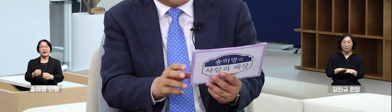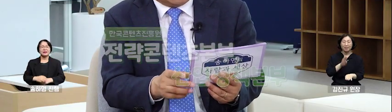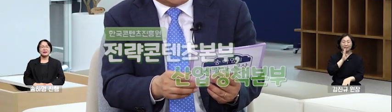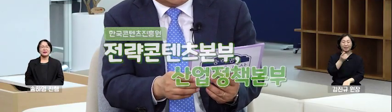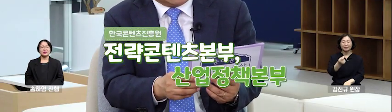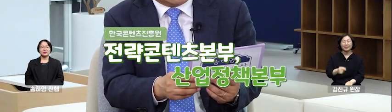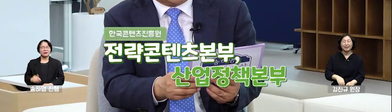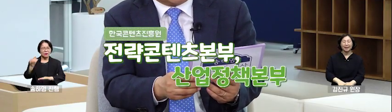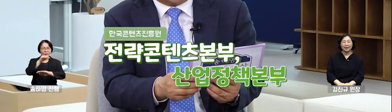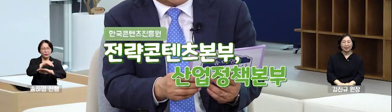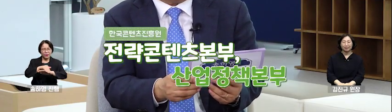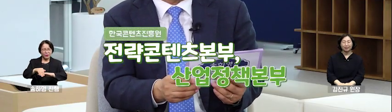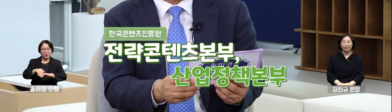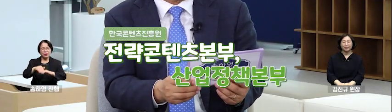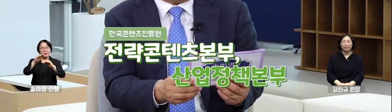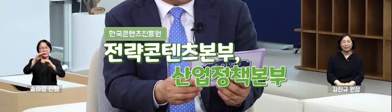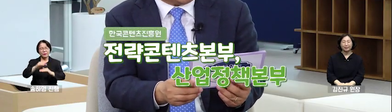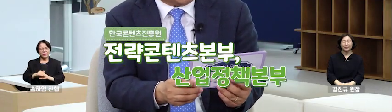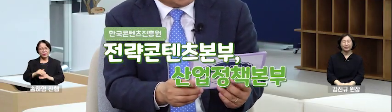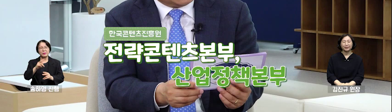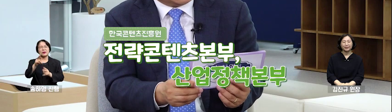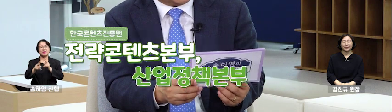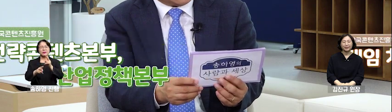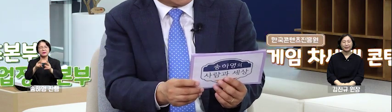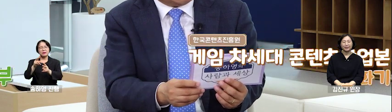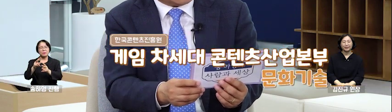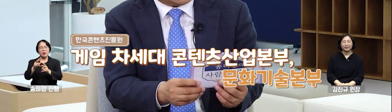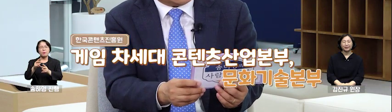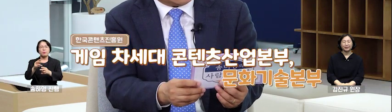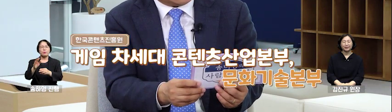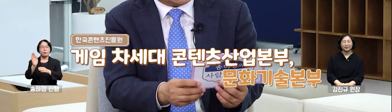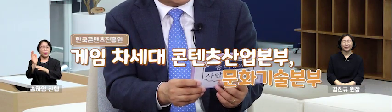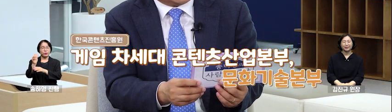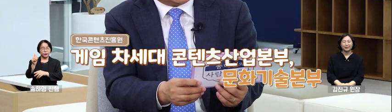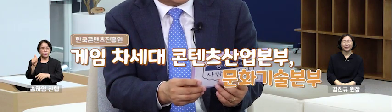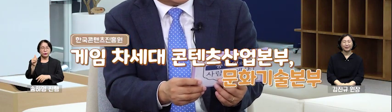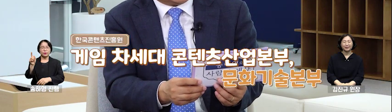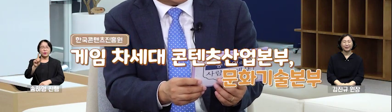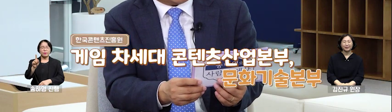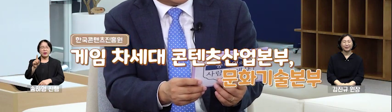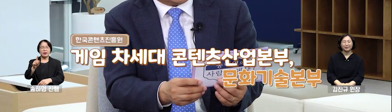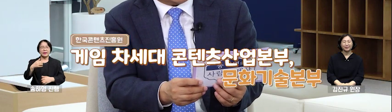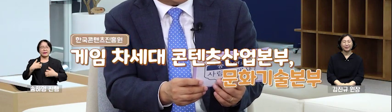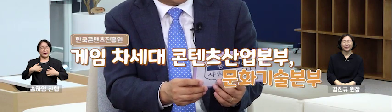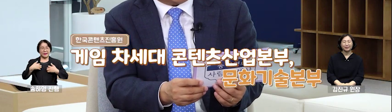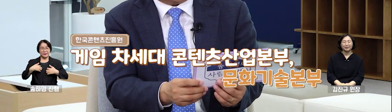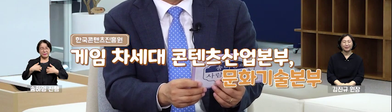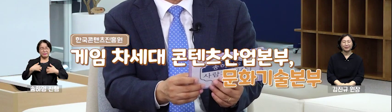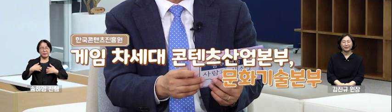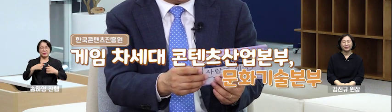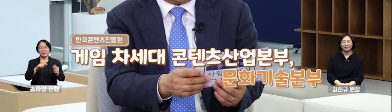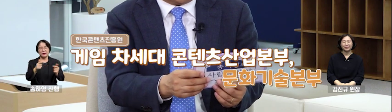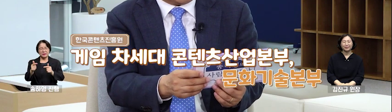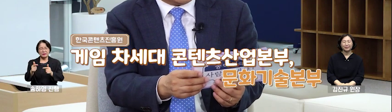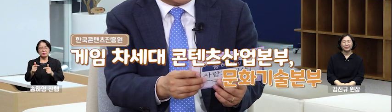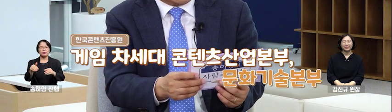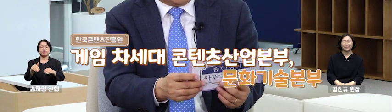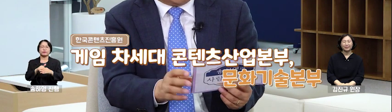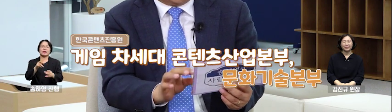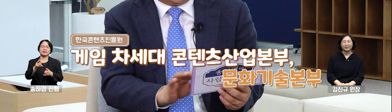전략 콘텐츠 보험산업 촉 책보고 게임 차세대 콘텐츠 사업 거 뭐 사업이